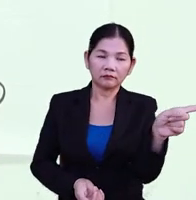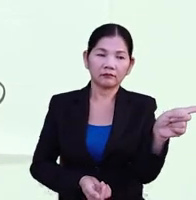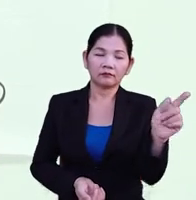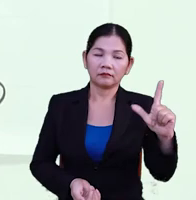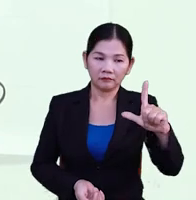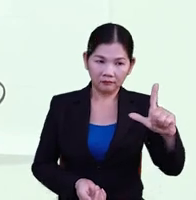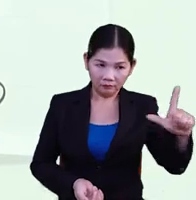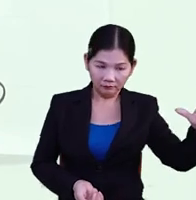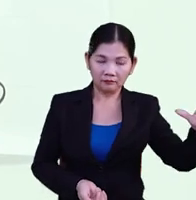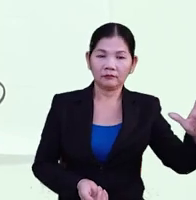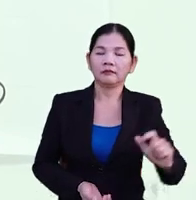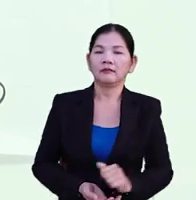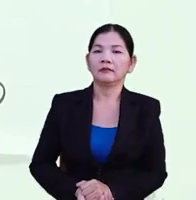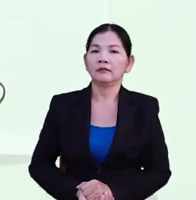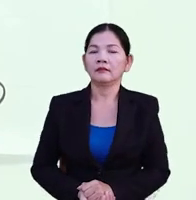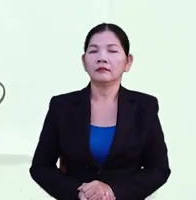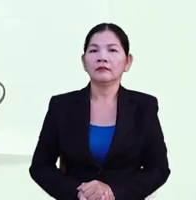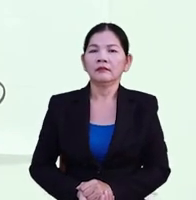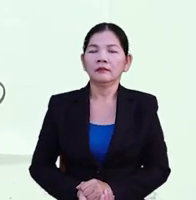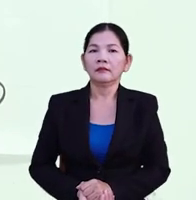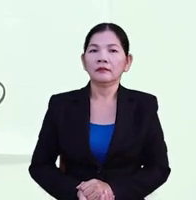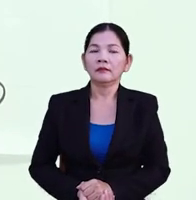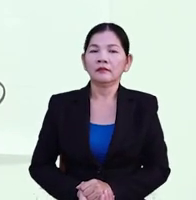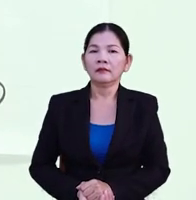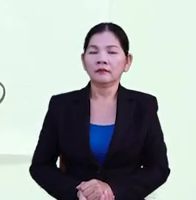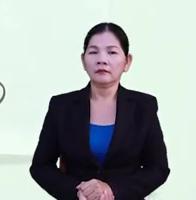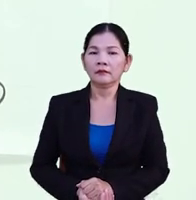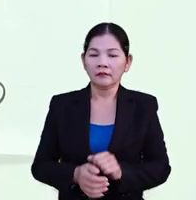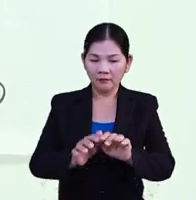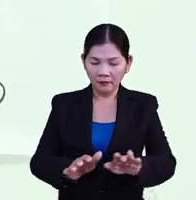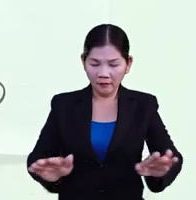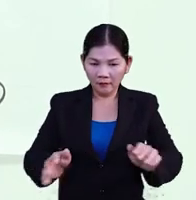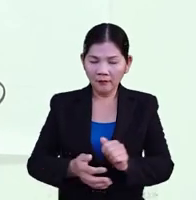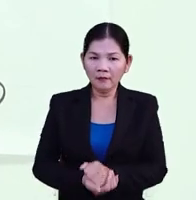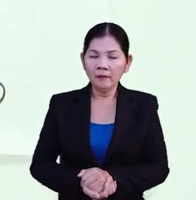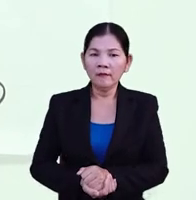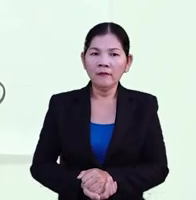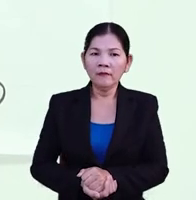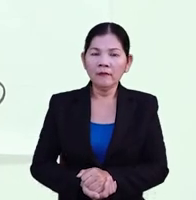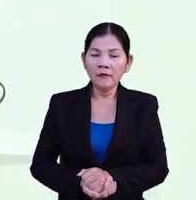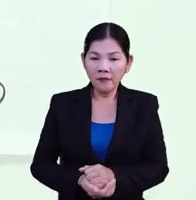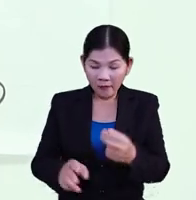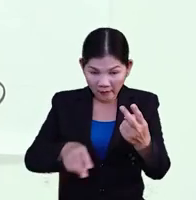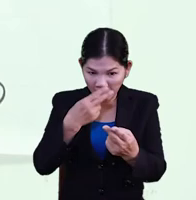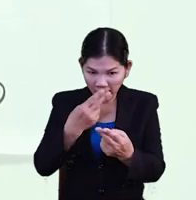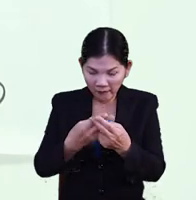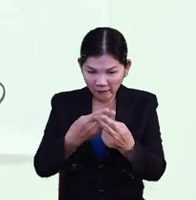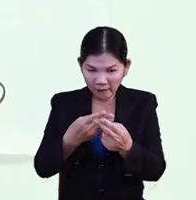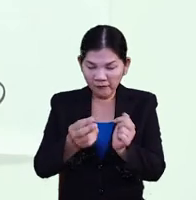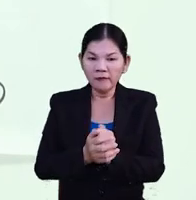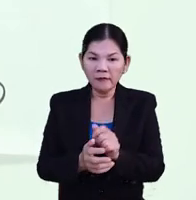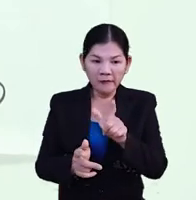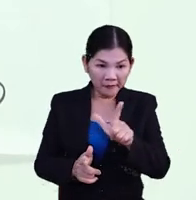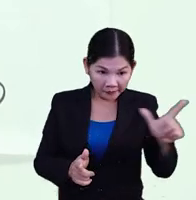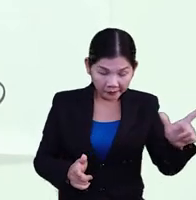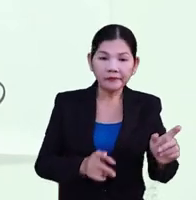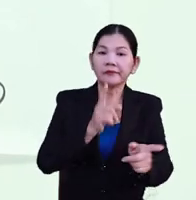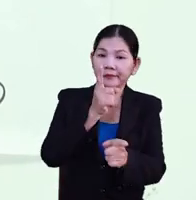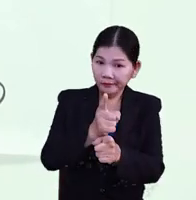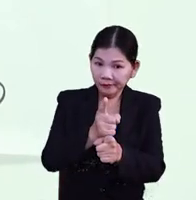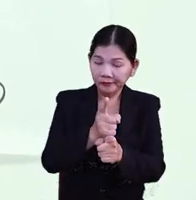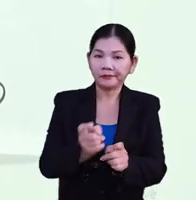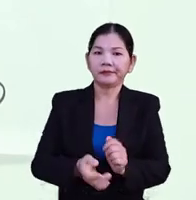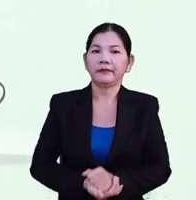បាត់ទៅឆ្វេងណោះកូនណាចាអញ្ចឹងកូន តើកូនឆ្លើយថាឆ្វេងដែរឬ